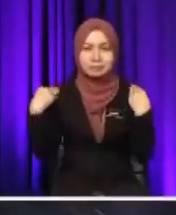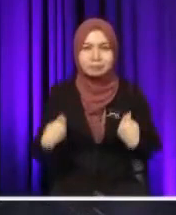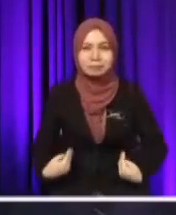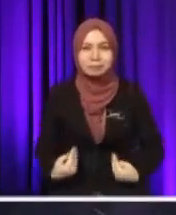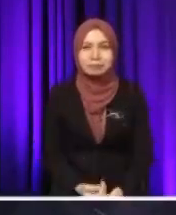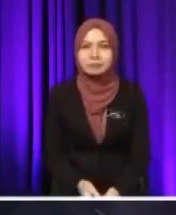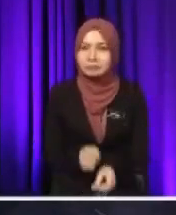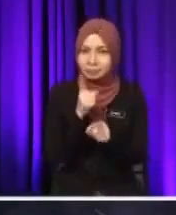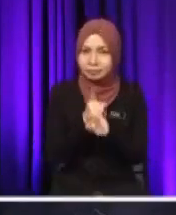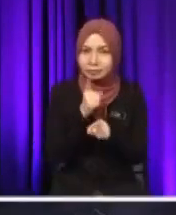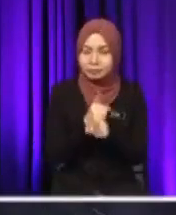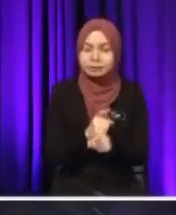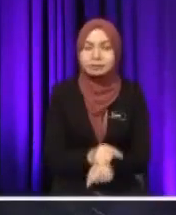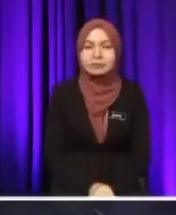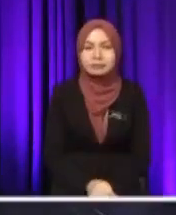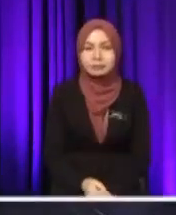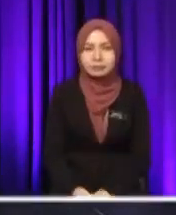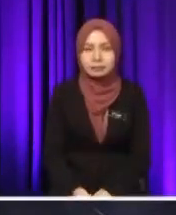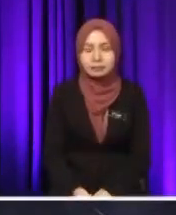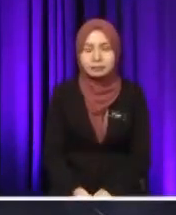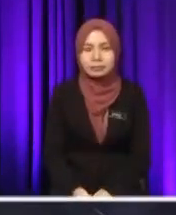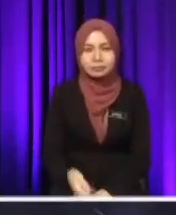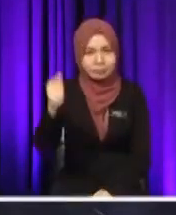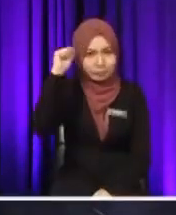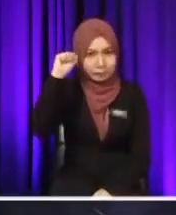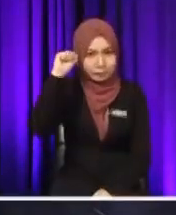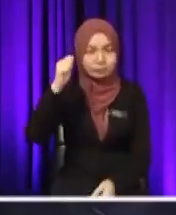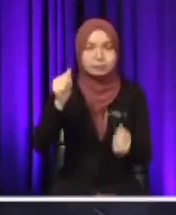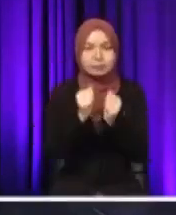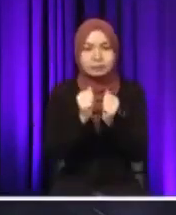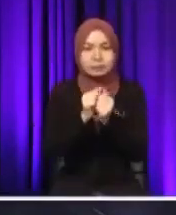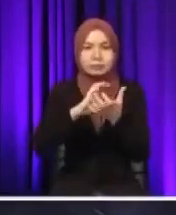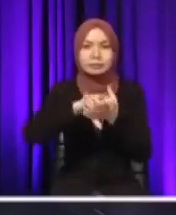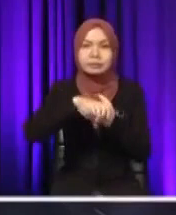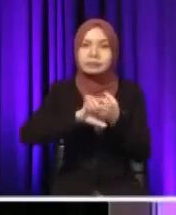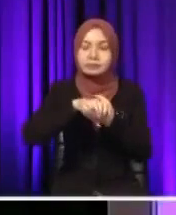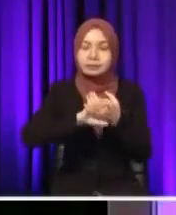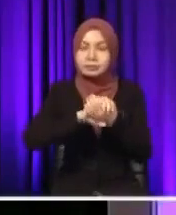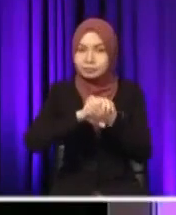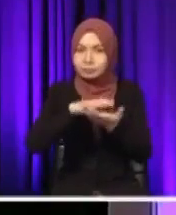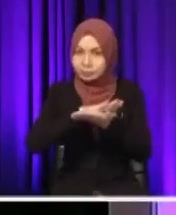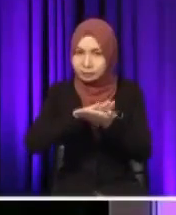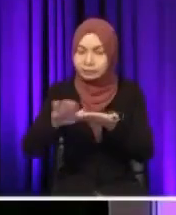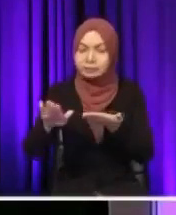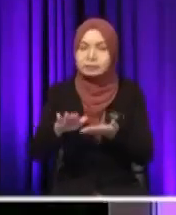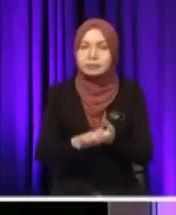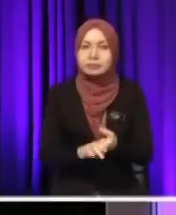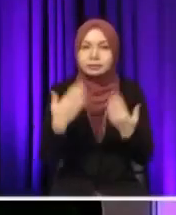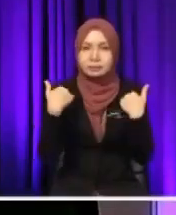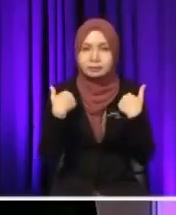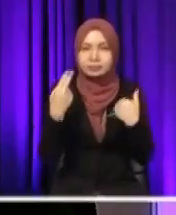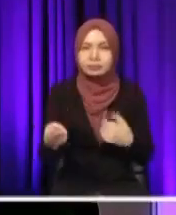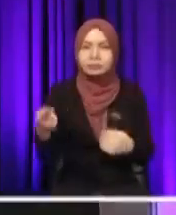rumah pun kena tahu kan? Betul. Mandi pakai sabun eh? Ya. Yeah. Alright. So, okay. Selain daripada sabun, kita juga mengandungi